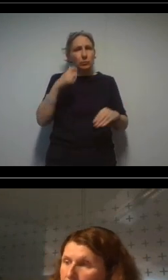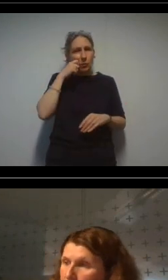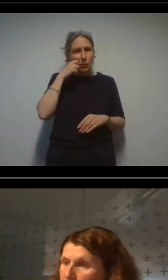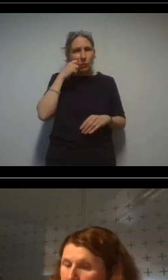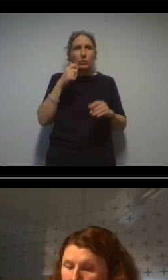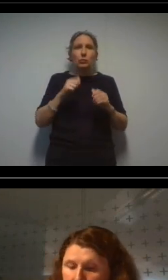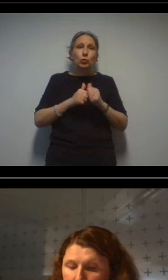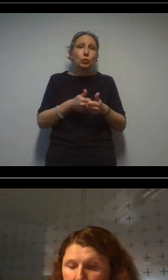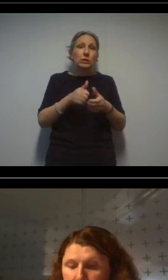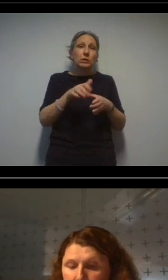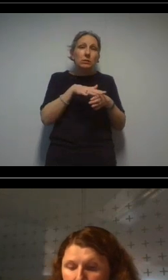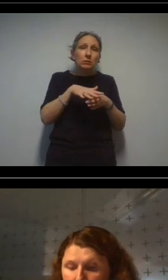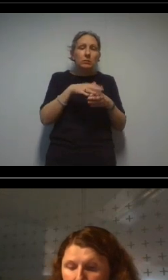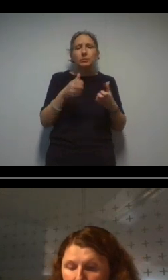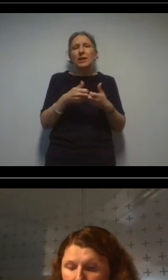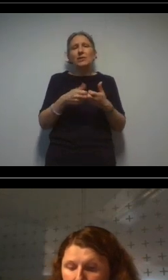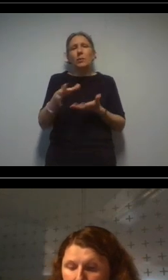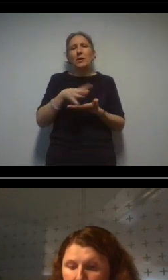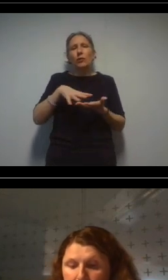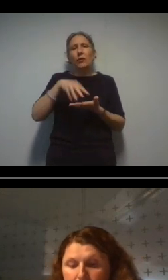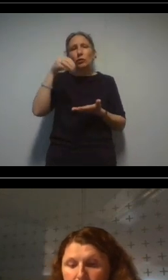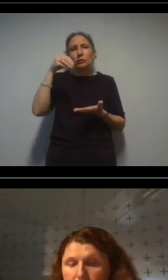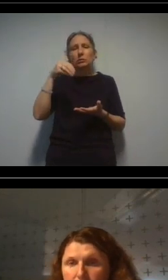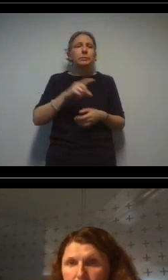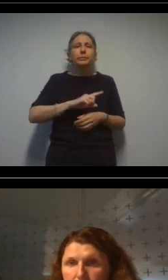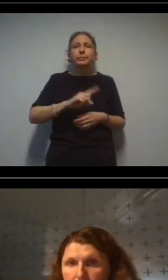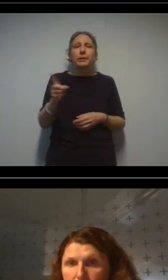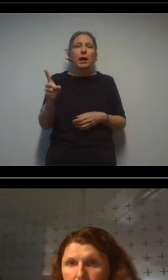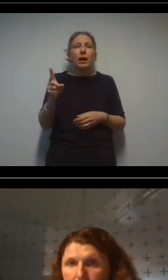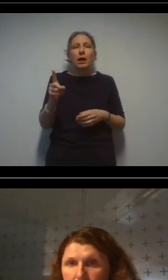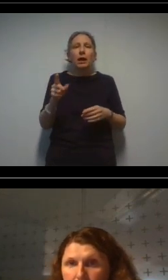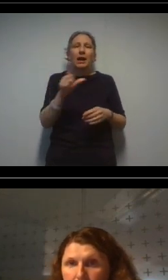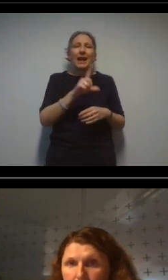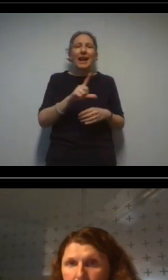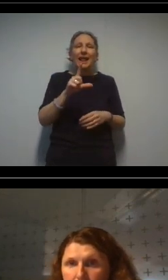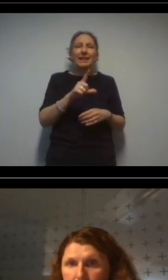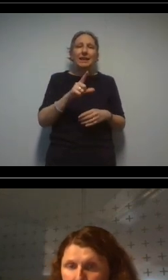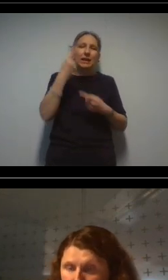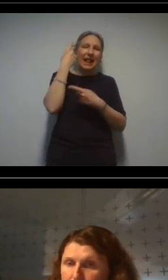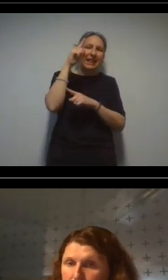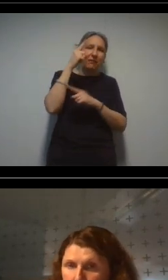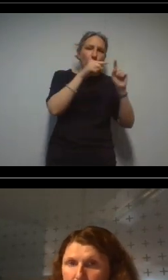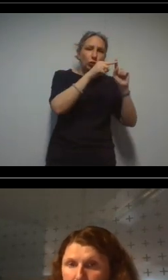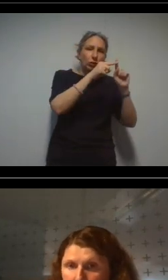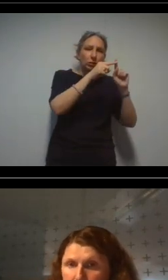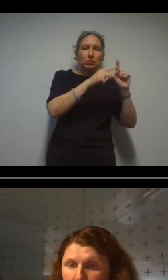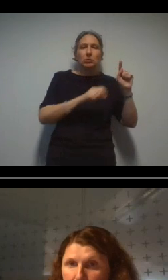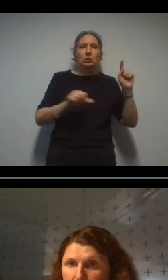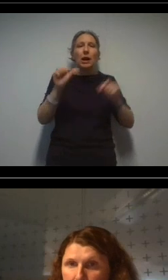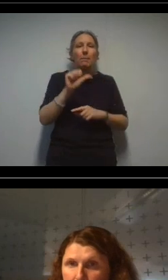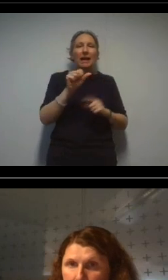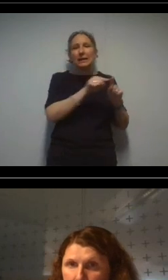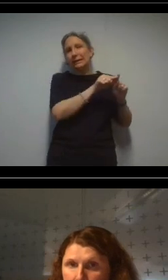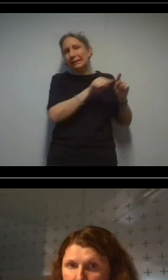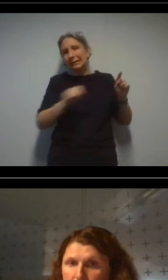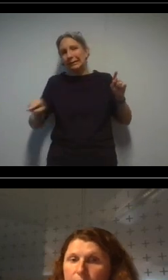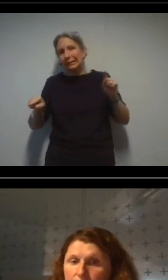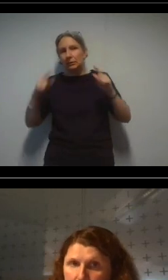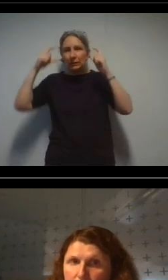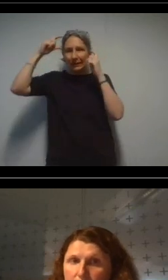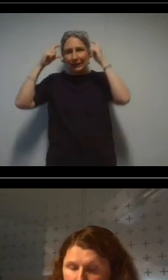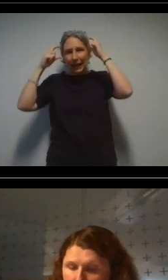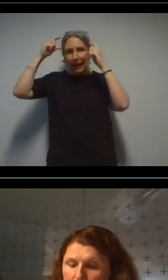donné. Si je prends l'exemple de l'Île-de-France, on ne va pas aller le lundi à la Défense et le mardi chez Disney. On va faire en sorte d'être dans une